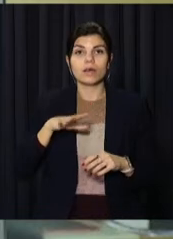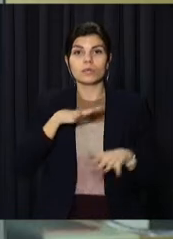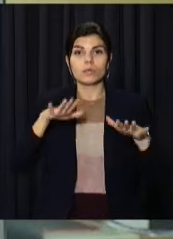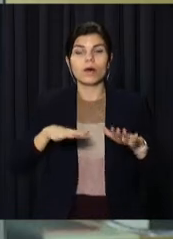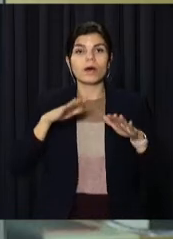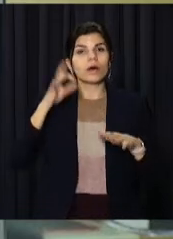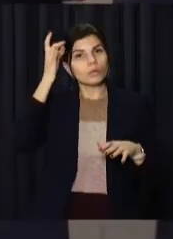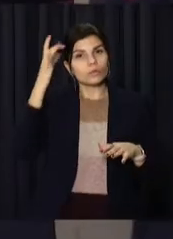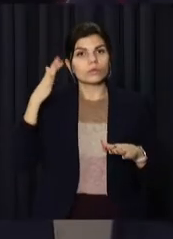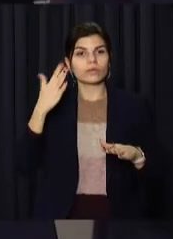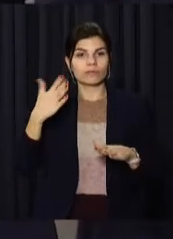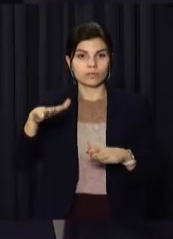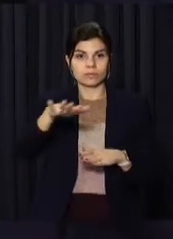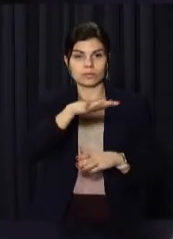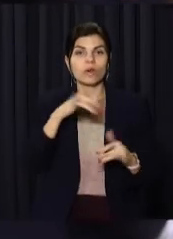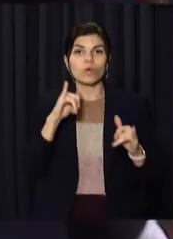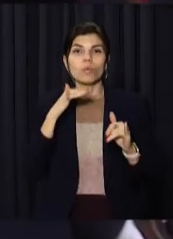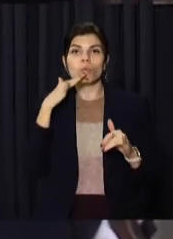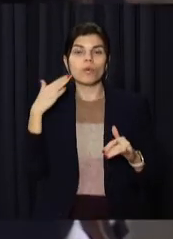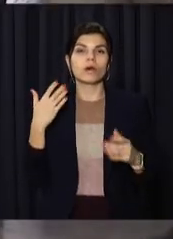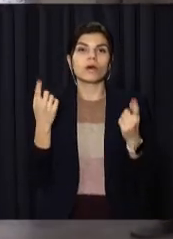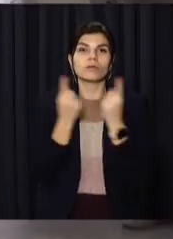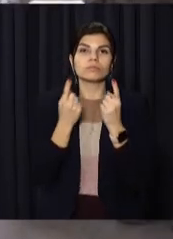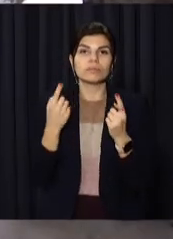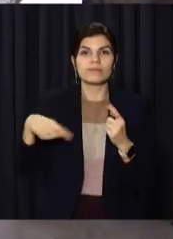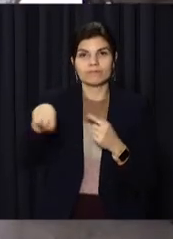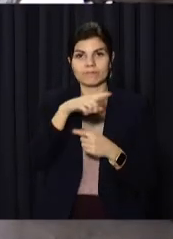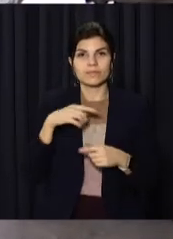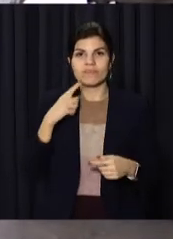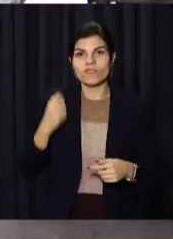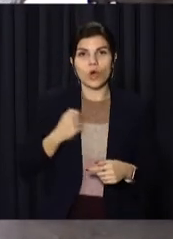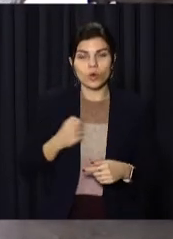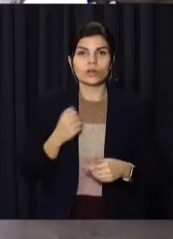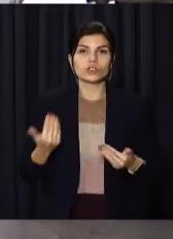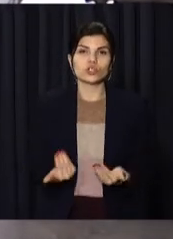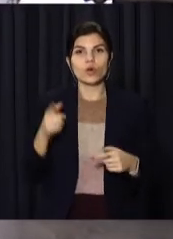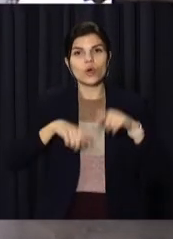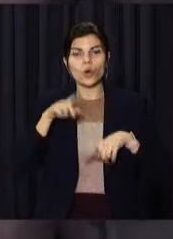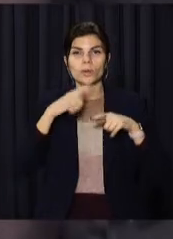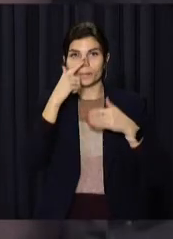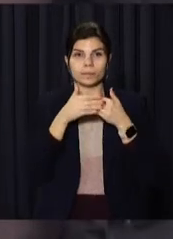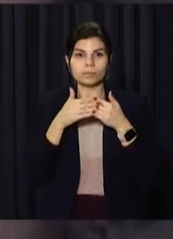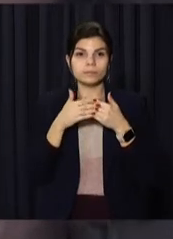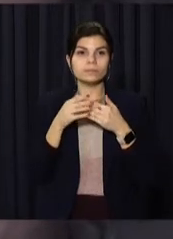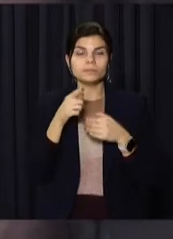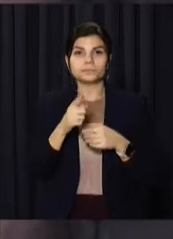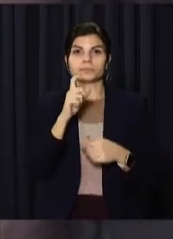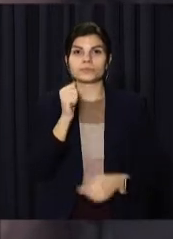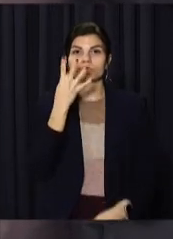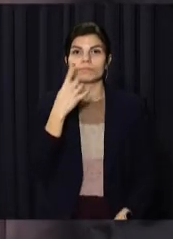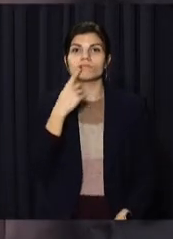Палаці культури машинобудівників, куди прийшли колеги по службі, рідні та мешканці міста. Панахиду відслужили за